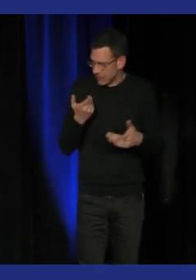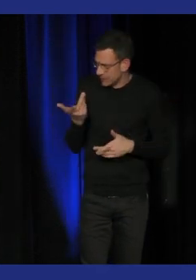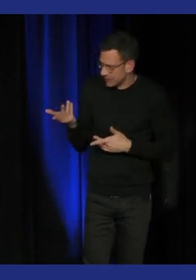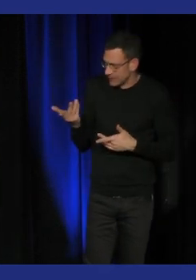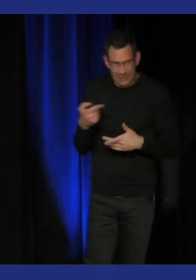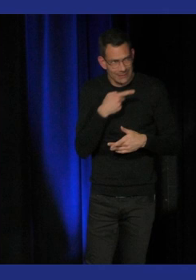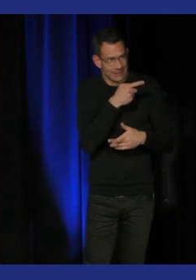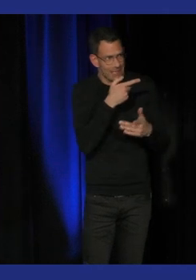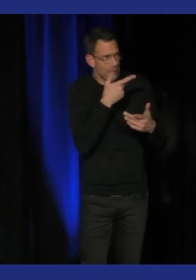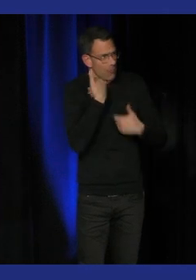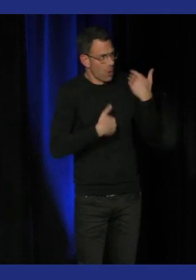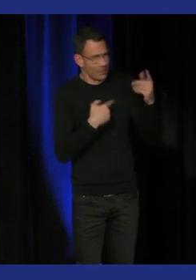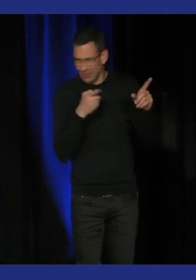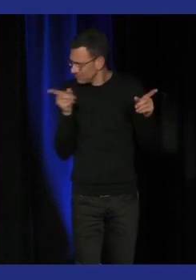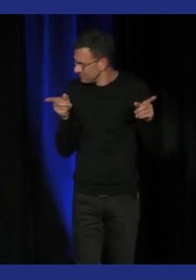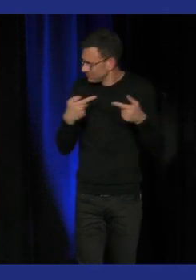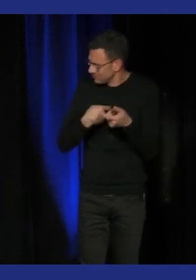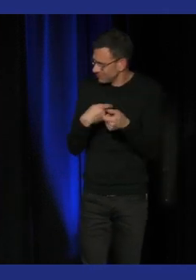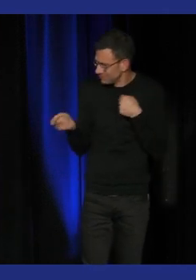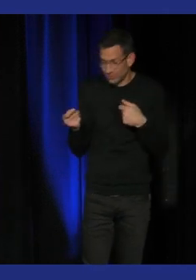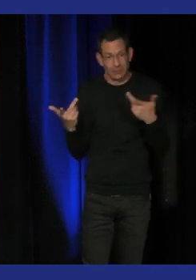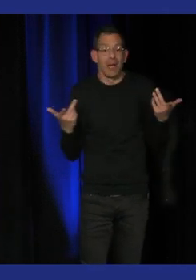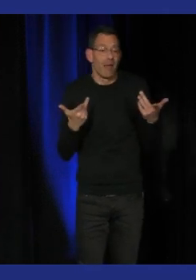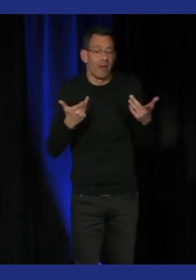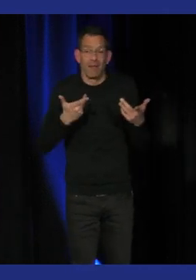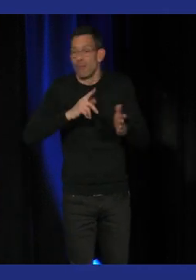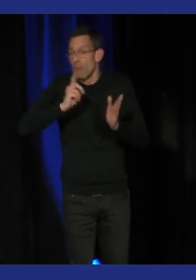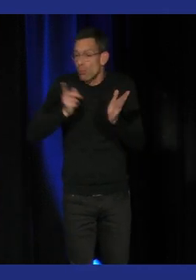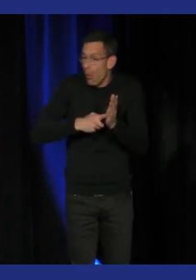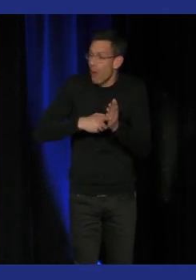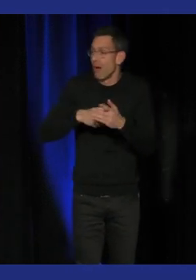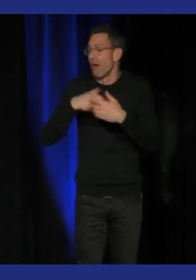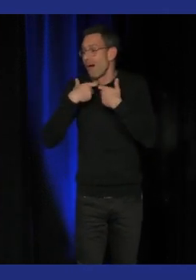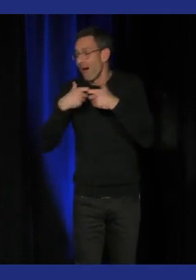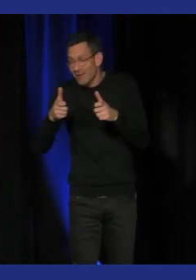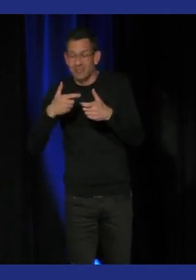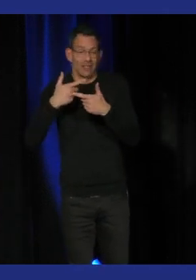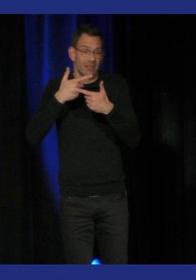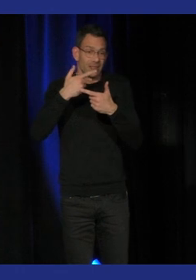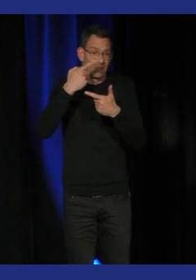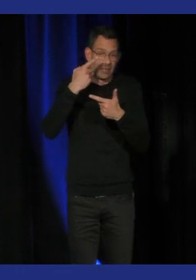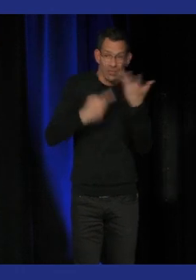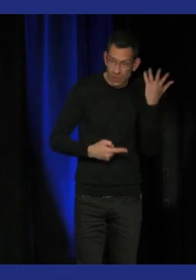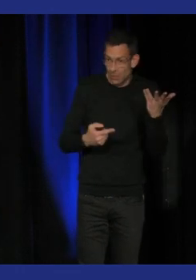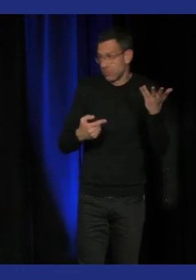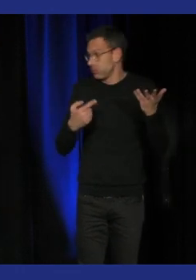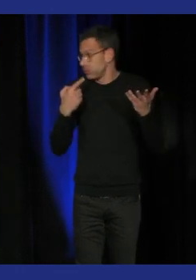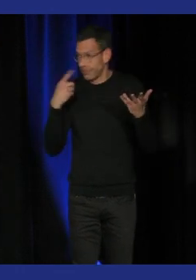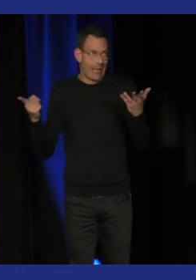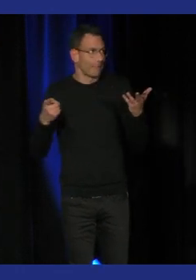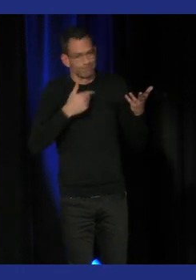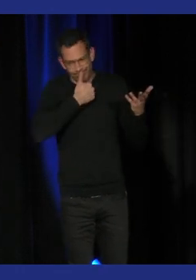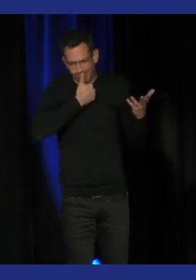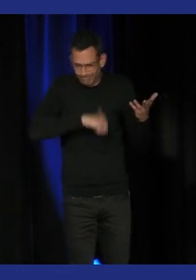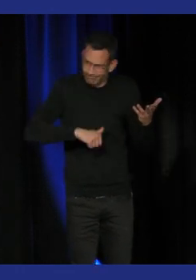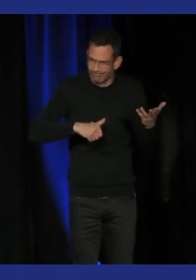elles, mais du coup, pour avoir accès à des droits liés aux catégories de personnes handicapées pour des réels handicaps qu'elles ont, elles vont